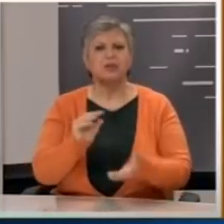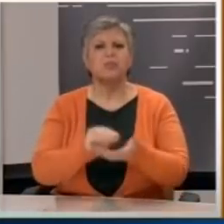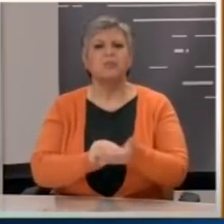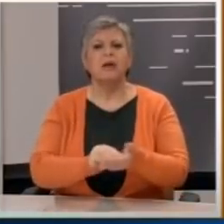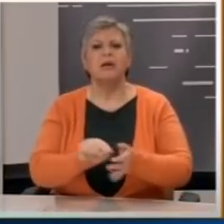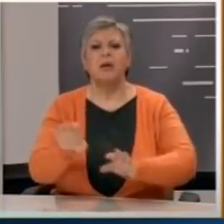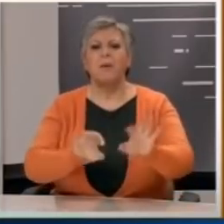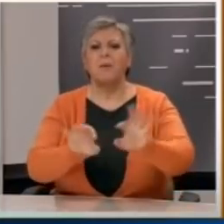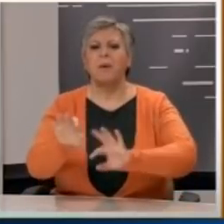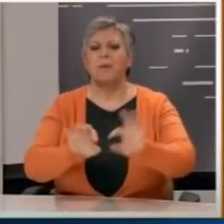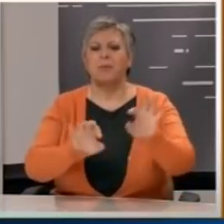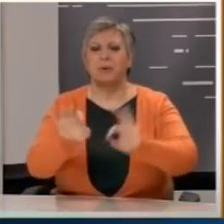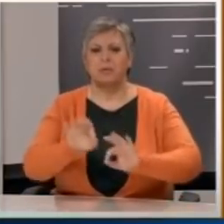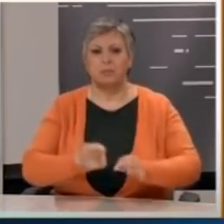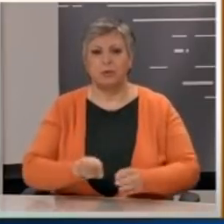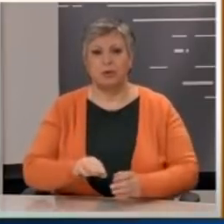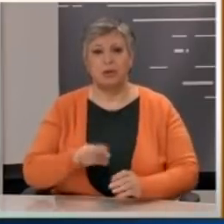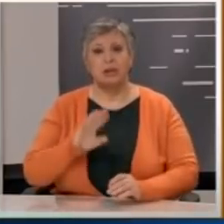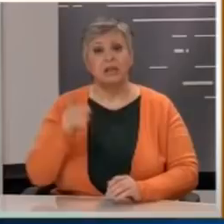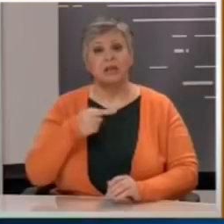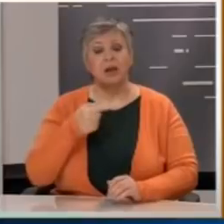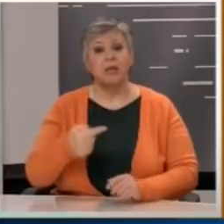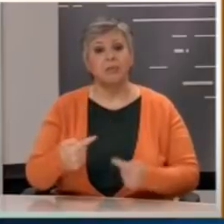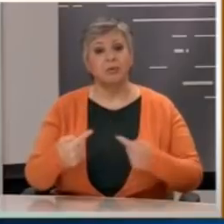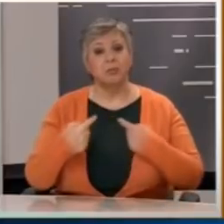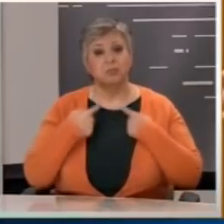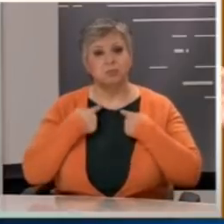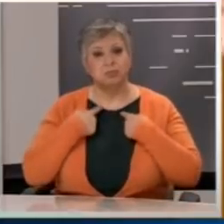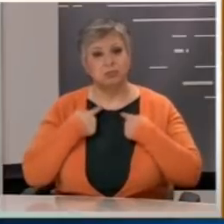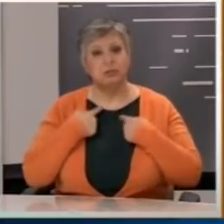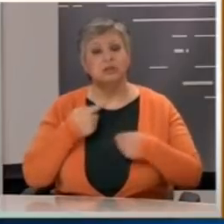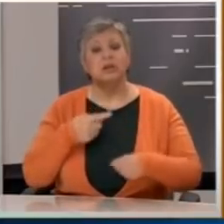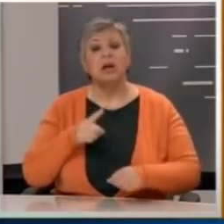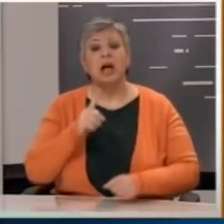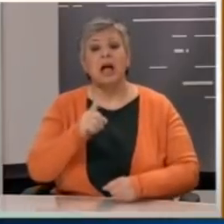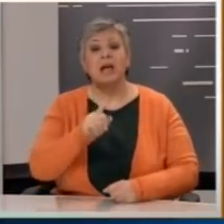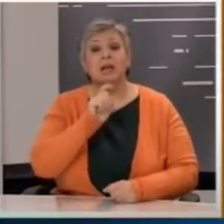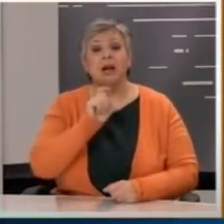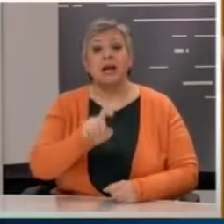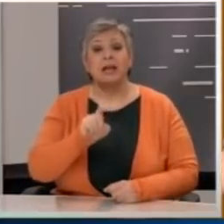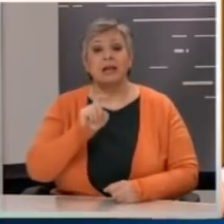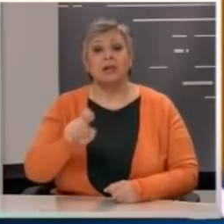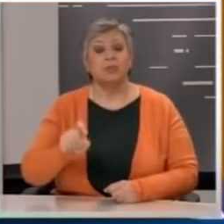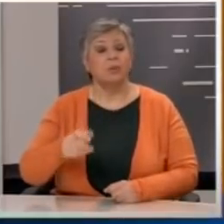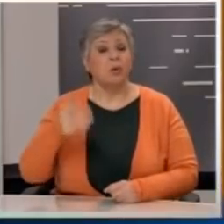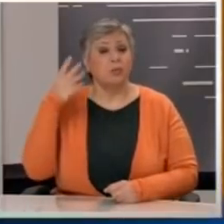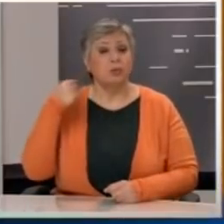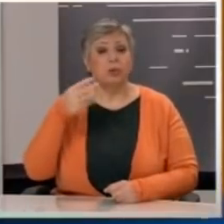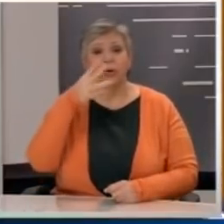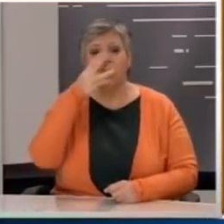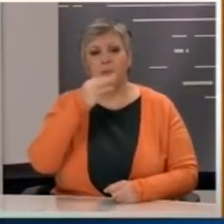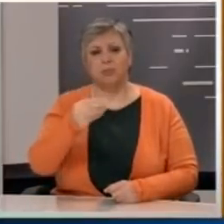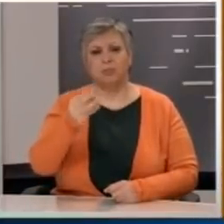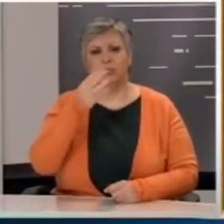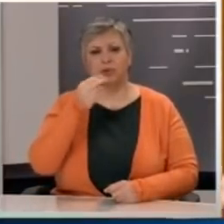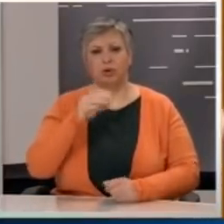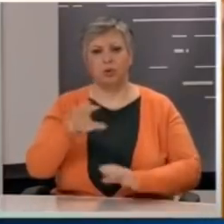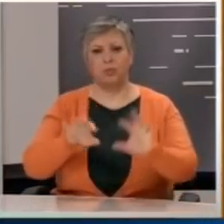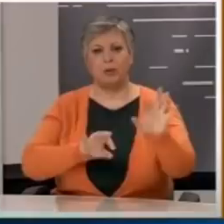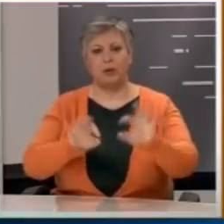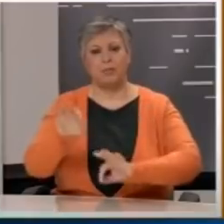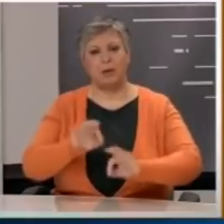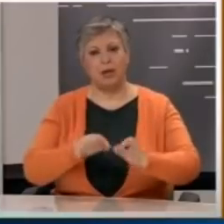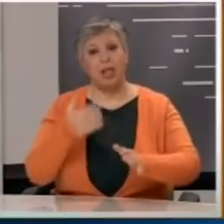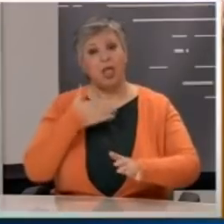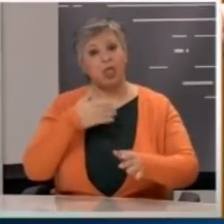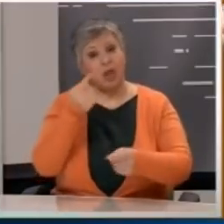Είναι λίγα αυτά που χάσαμε από το 1.000.000 διορισμούς της πασοκικής ανδρεϊκής περίοδου και θέλετε